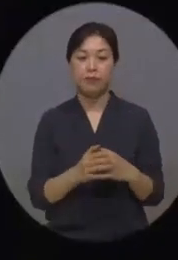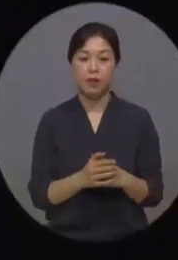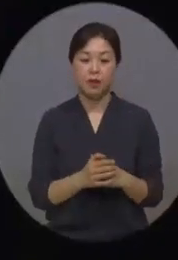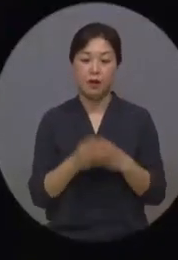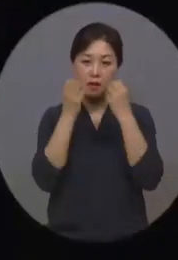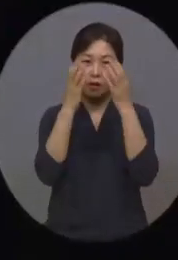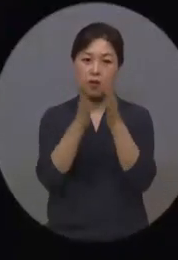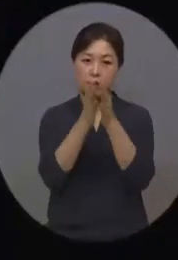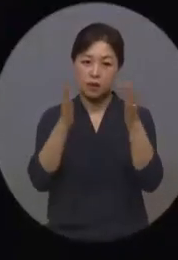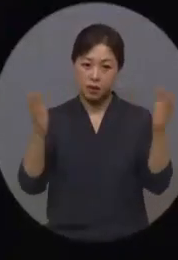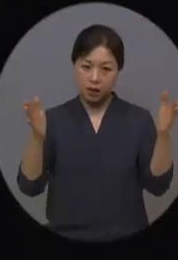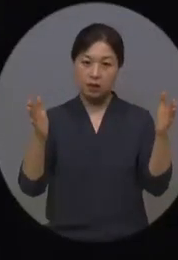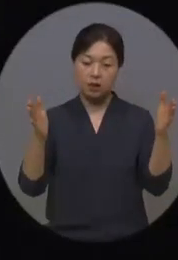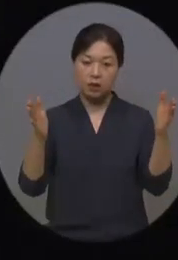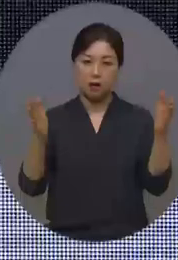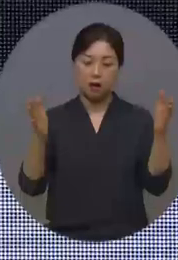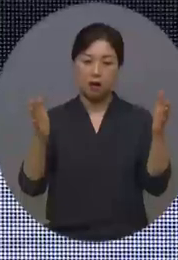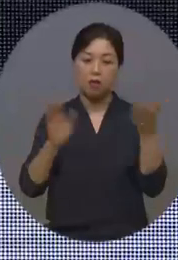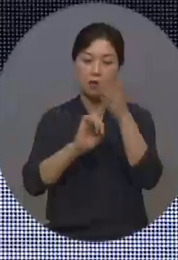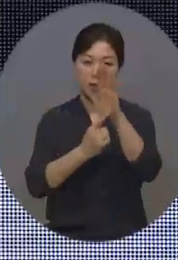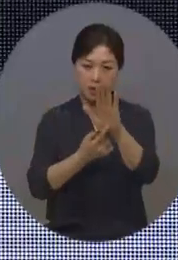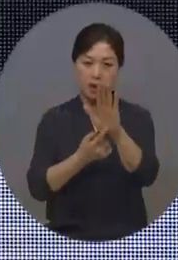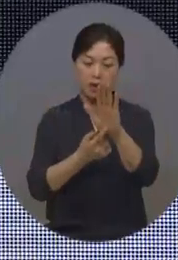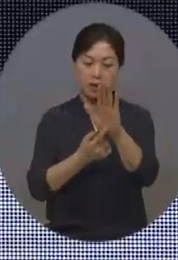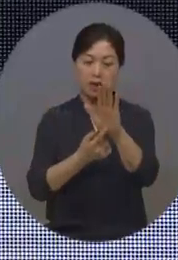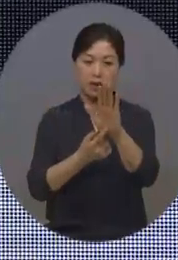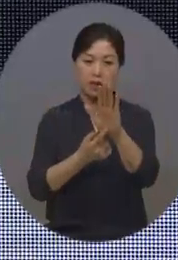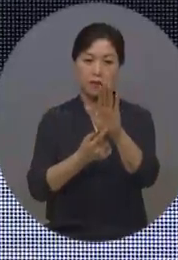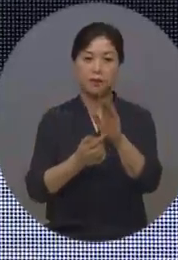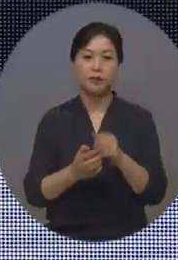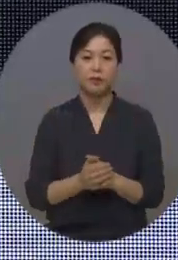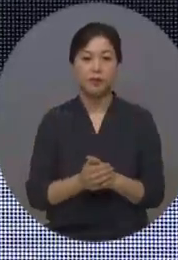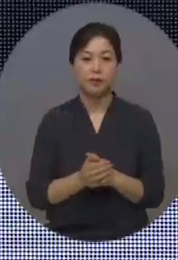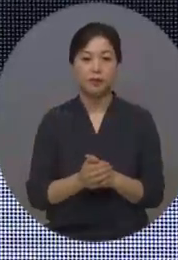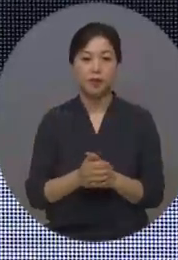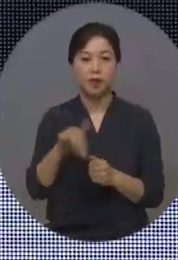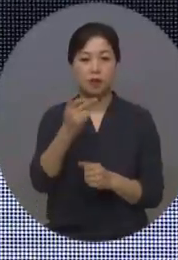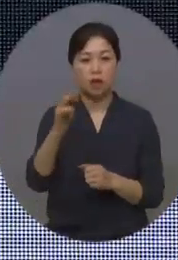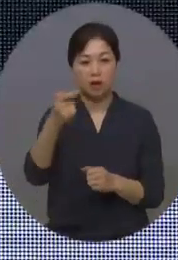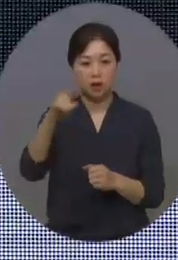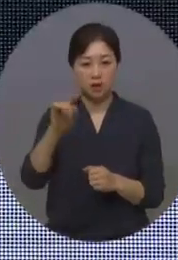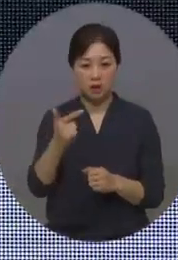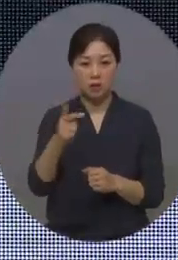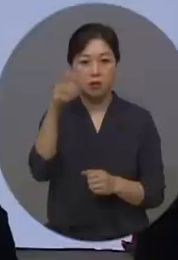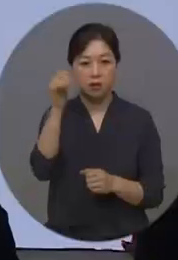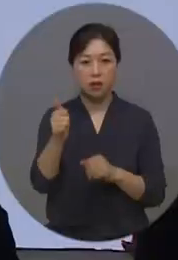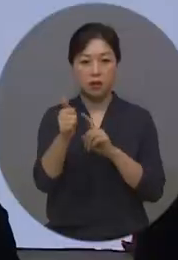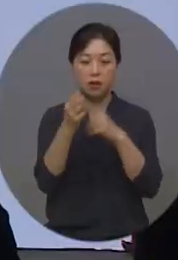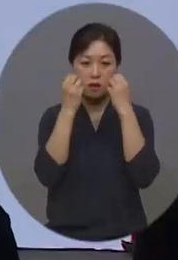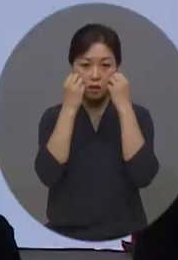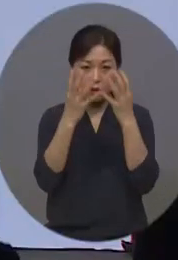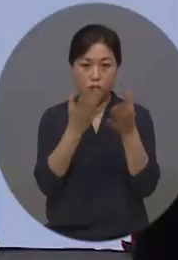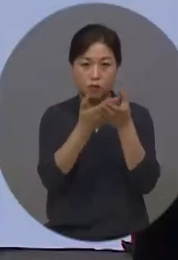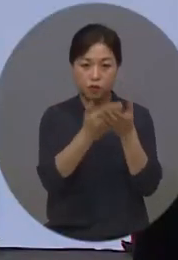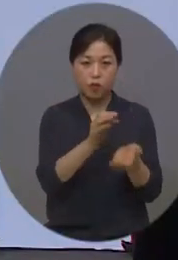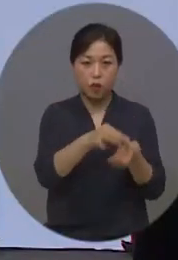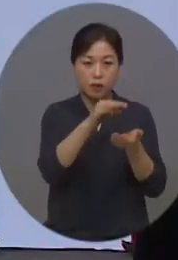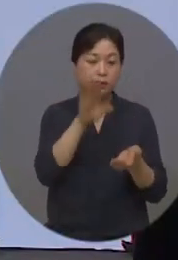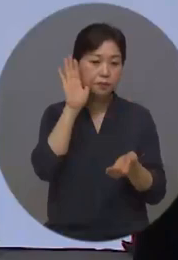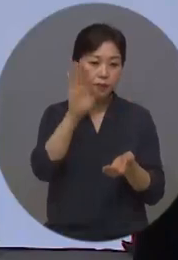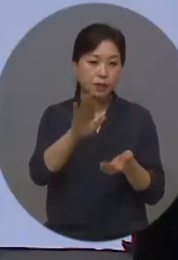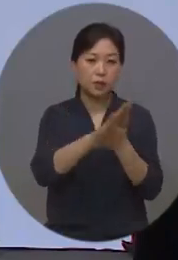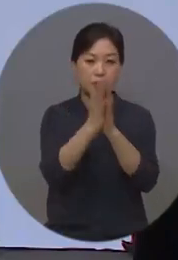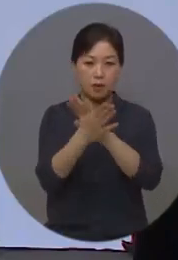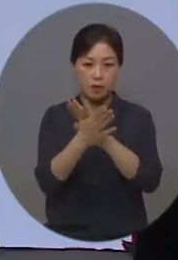다짐하는 시간을 가졌습니다 이날 공단 초 향연이 사상은 새로운 핵심가치 미래 혁신 전략 을 선포하며